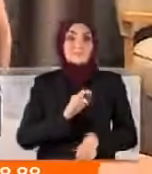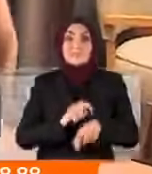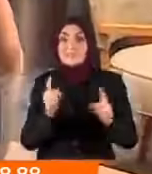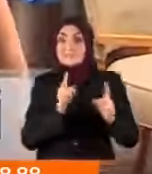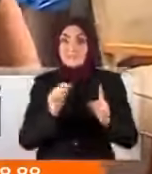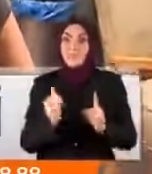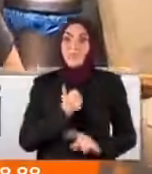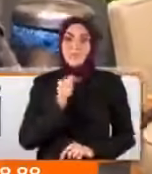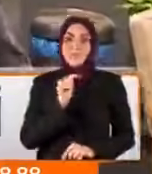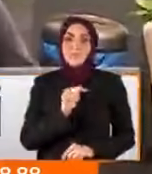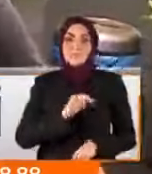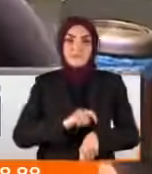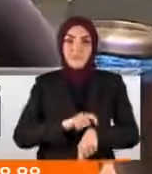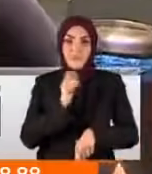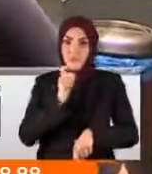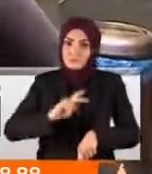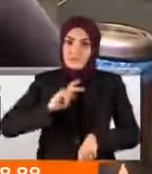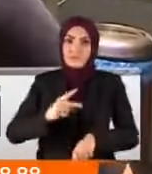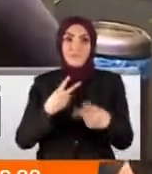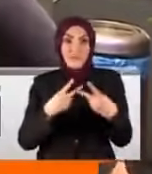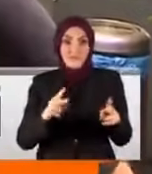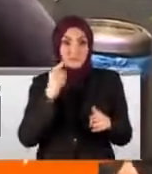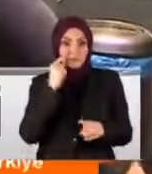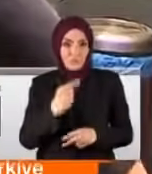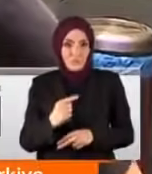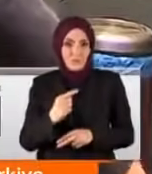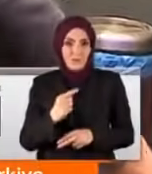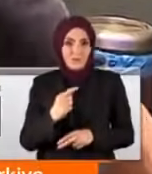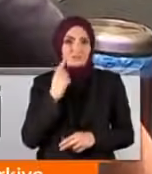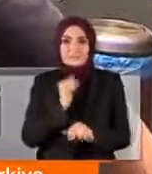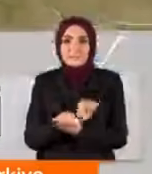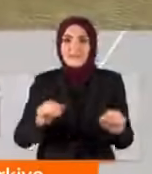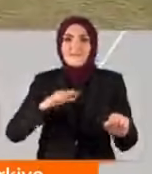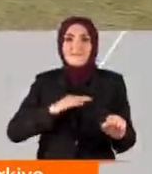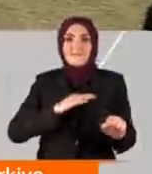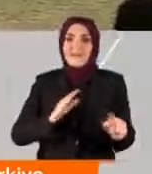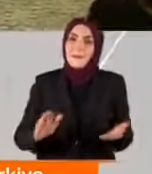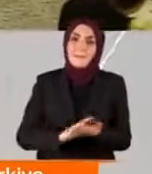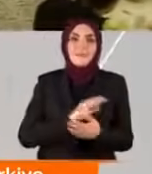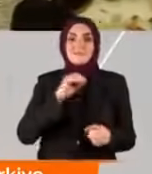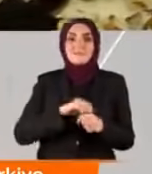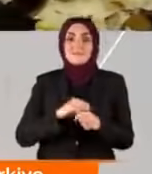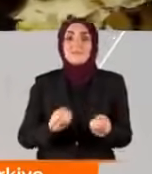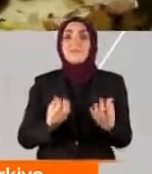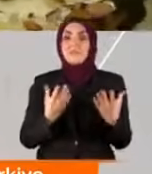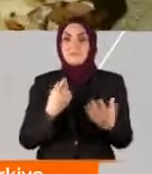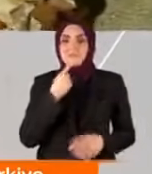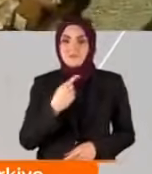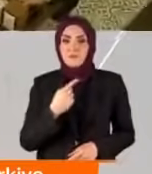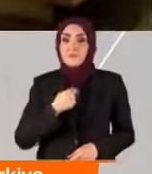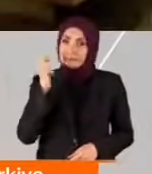21'e kadar açık olmak sektörü kaybettiği zararları telafi etmek için yeterli olmayacaktır. Yani bizim asıl